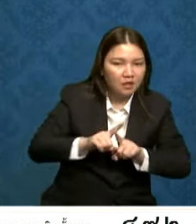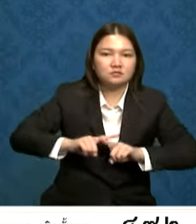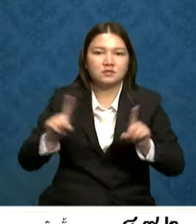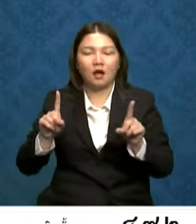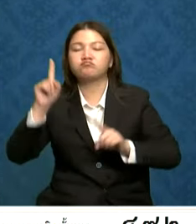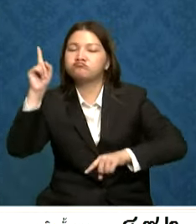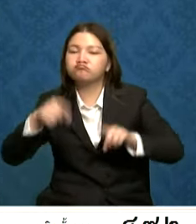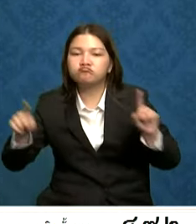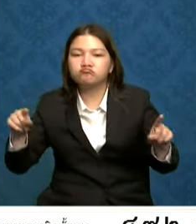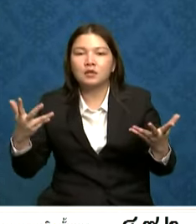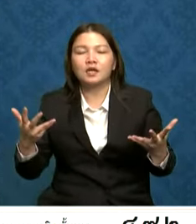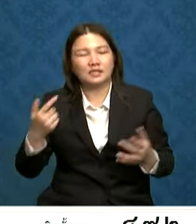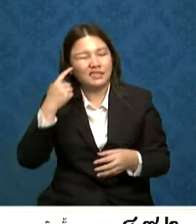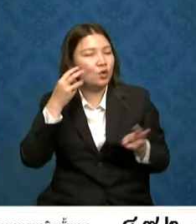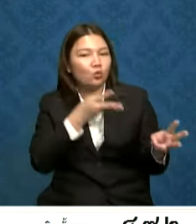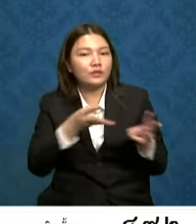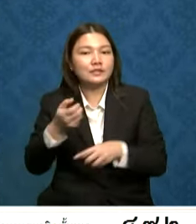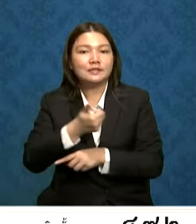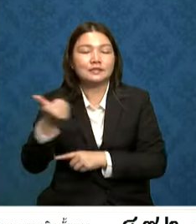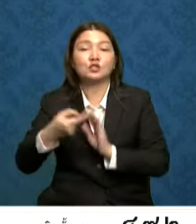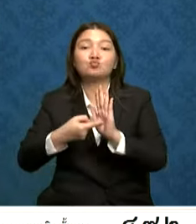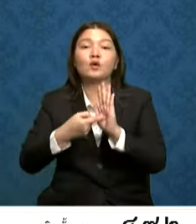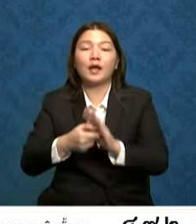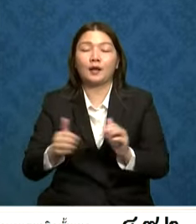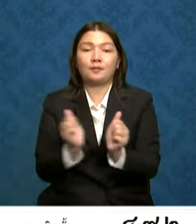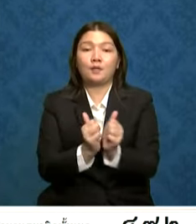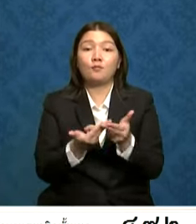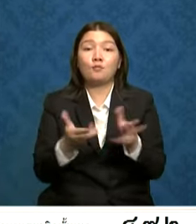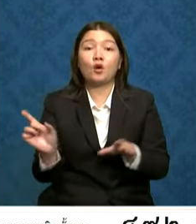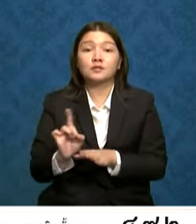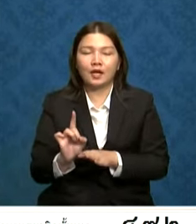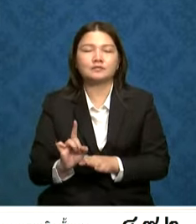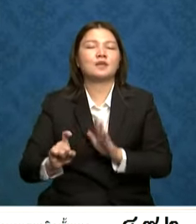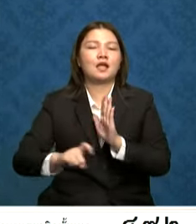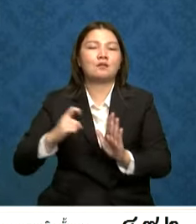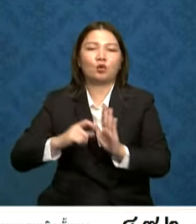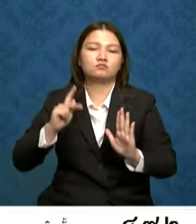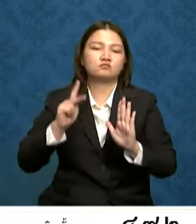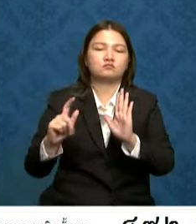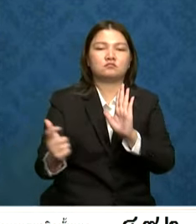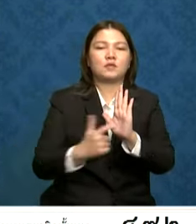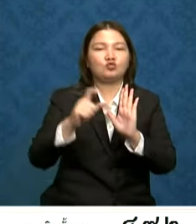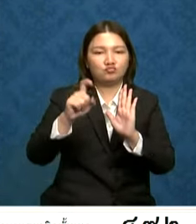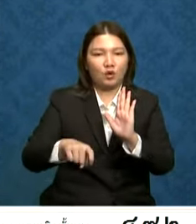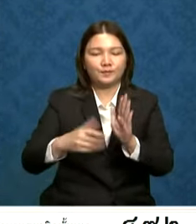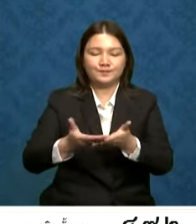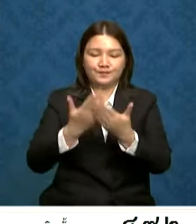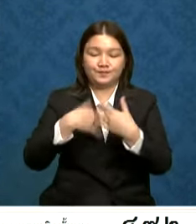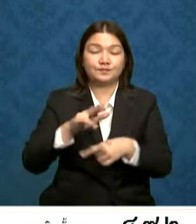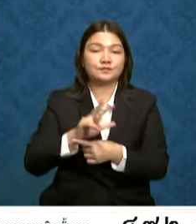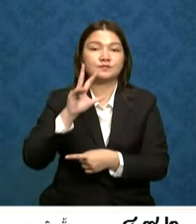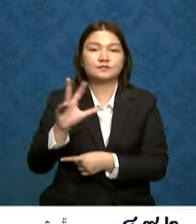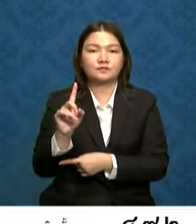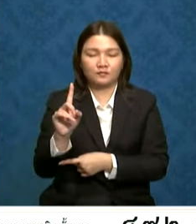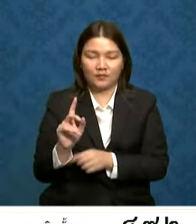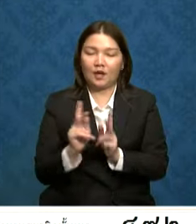หามาตรการอื่นๆเช่นการนิโรธกรรมโดยมีเงื่อนไขข้อ 3กรรมธิการได้